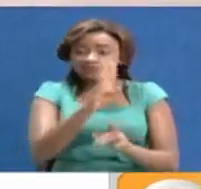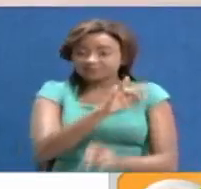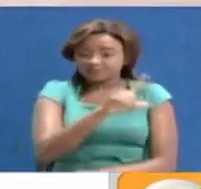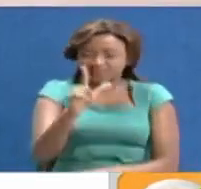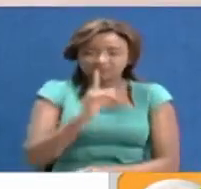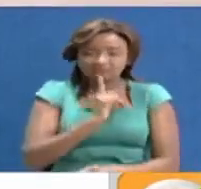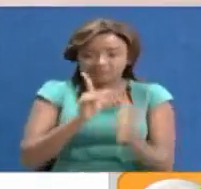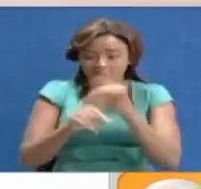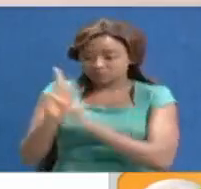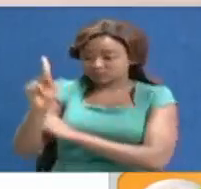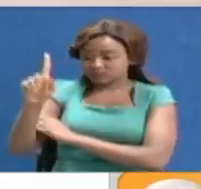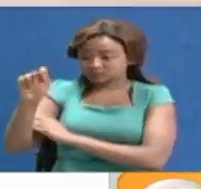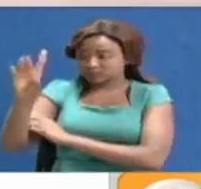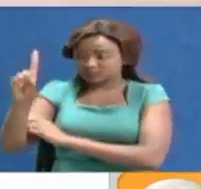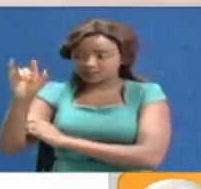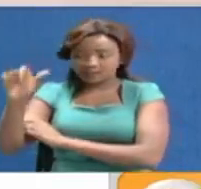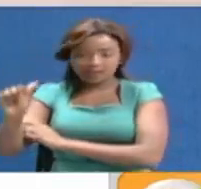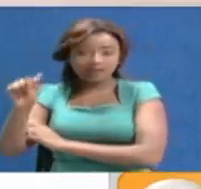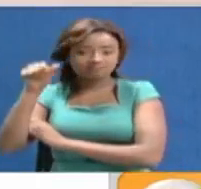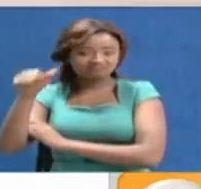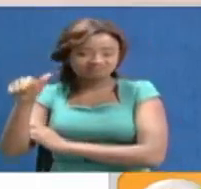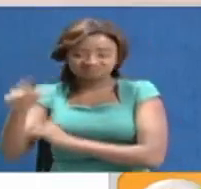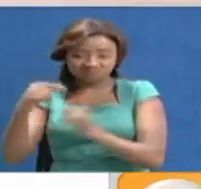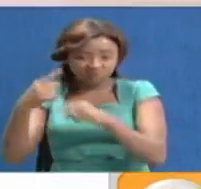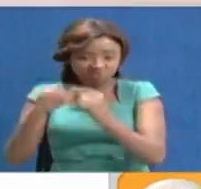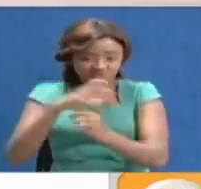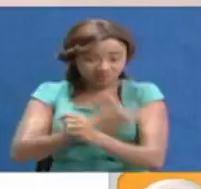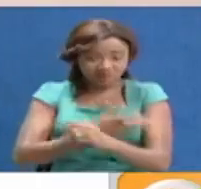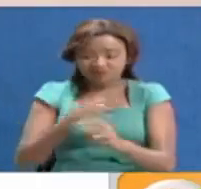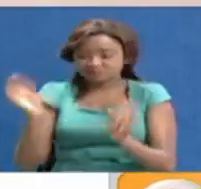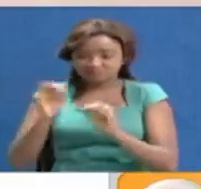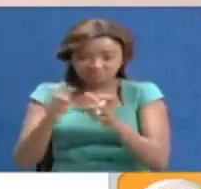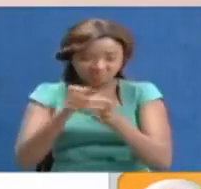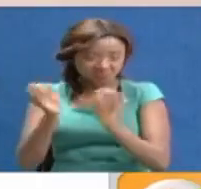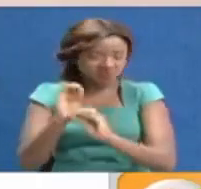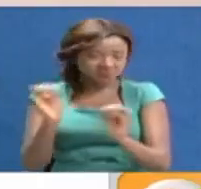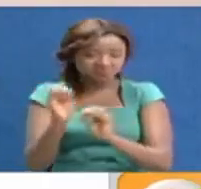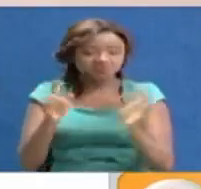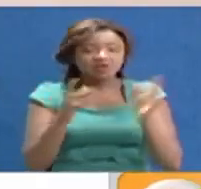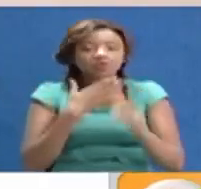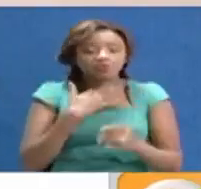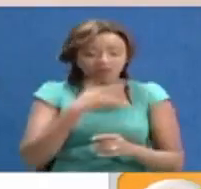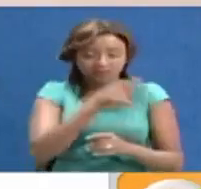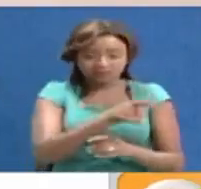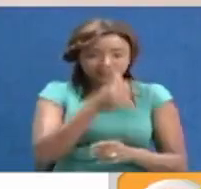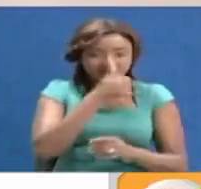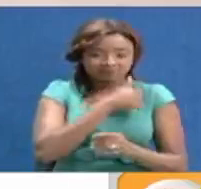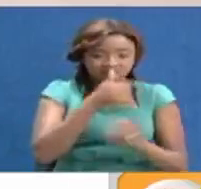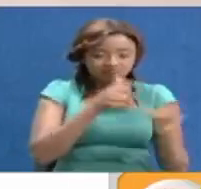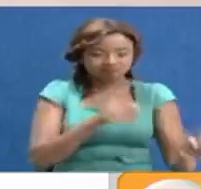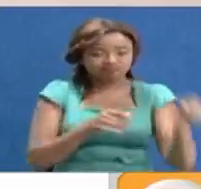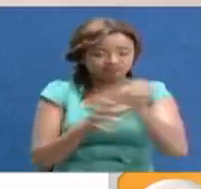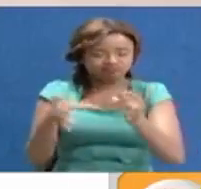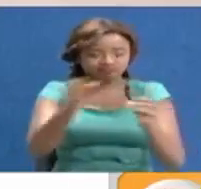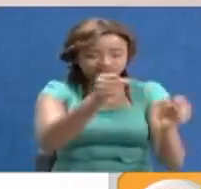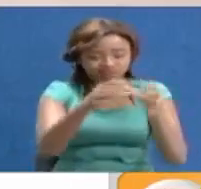KTDA na kuruhusu viwanda binafsi kusimami ya akounte za feather pamoja na viongozi kuchaguliwa kuimarisha demokrasia katika sekta